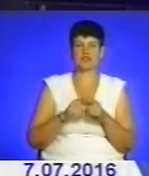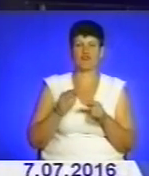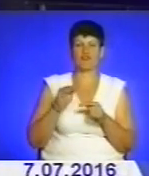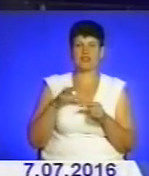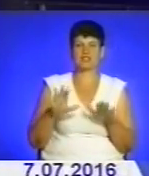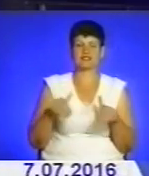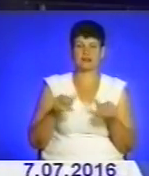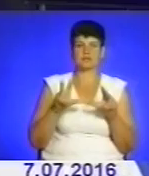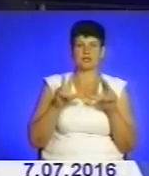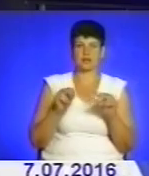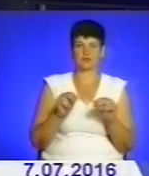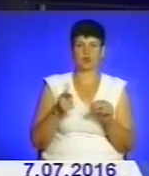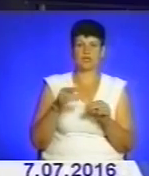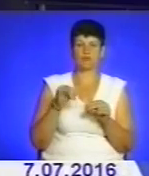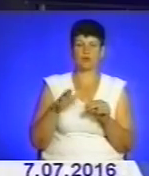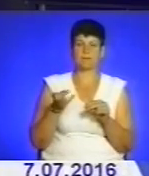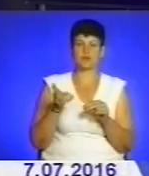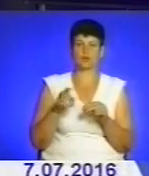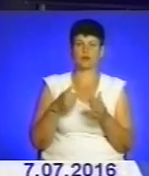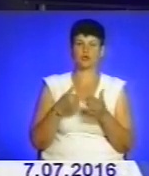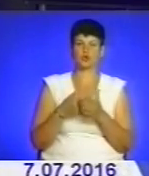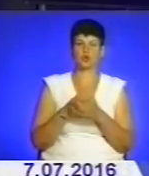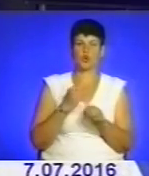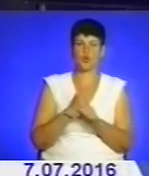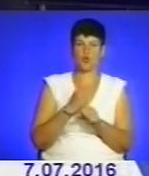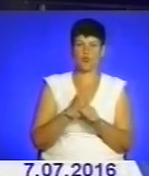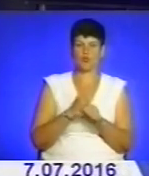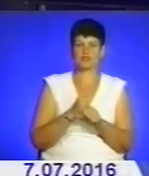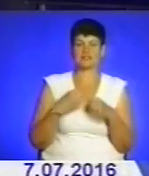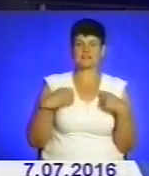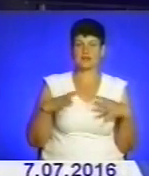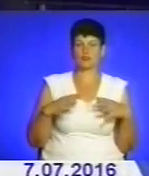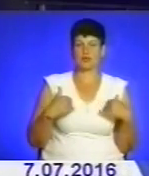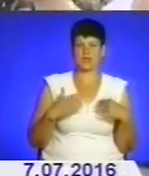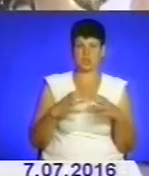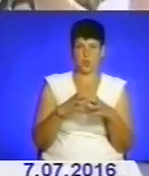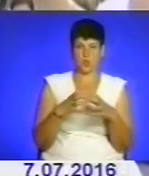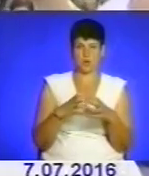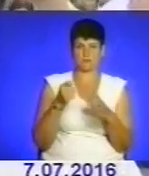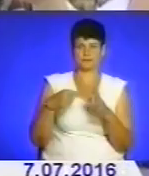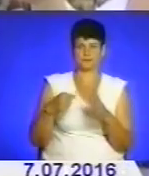клятву Гіппократа, приступають до роботи. На святі побувала наша знімальна група.